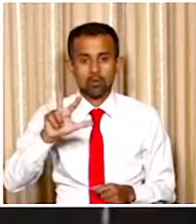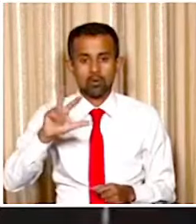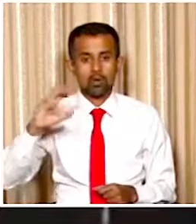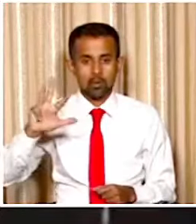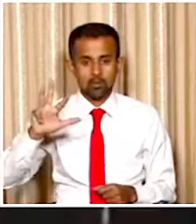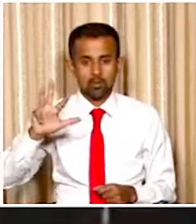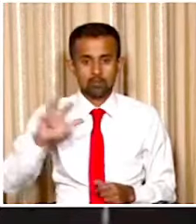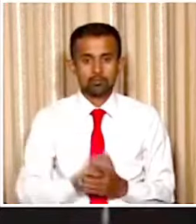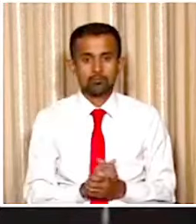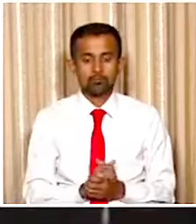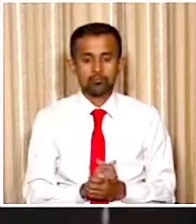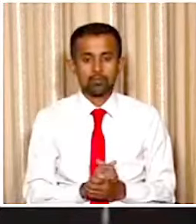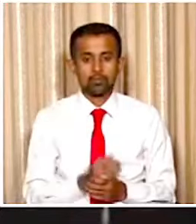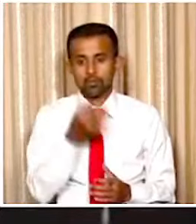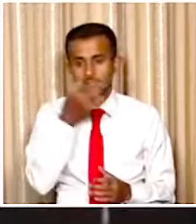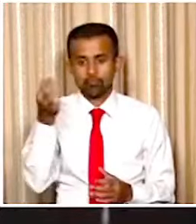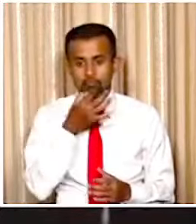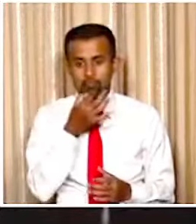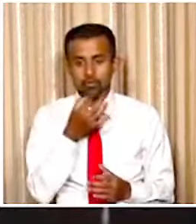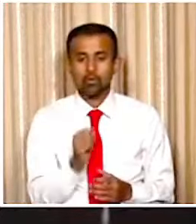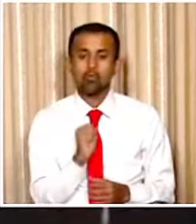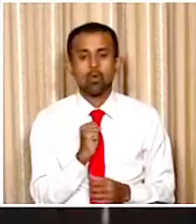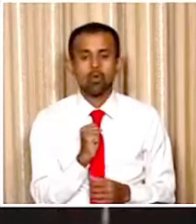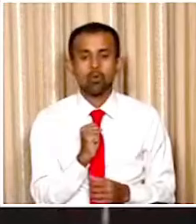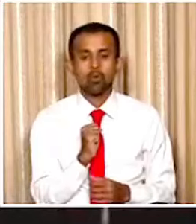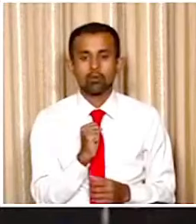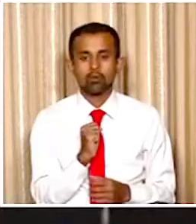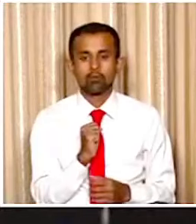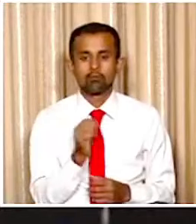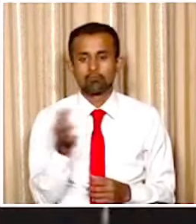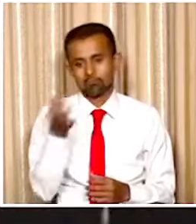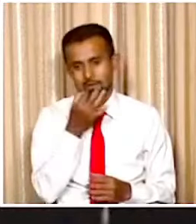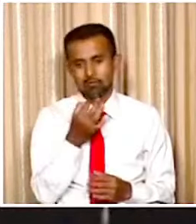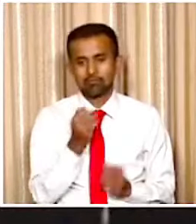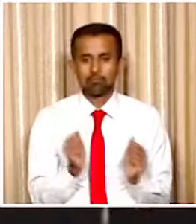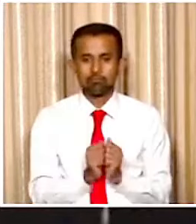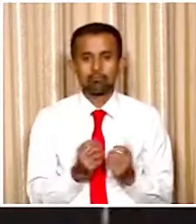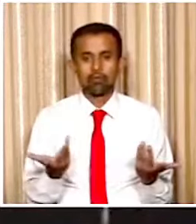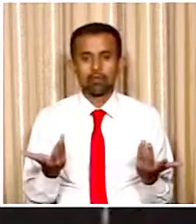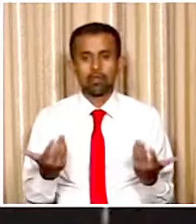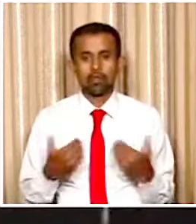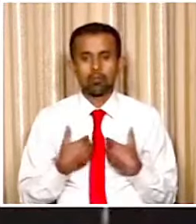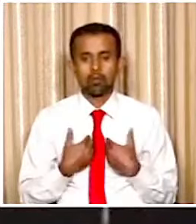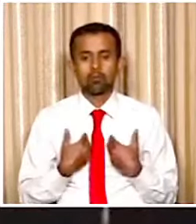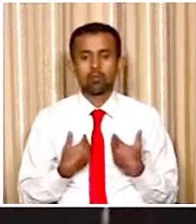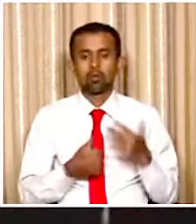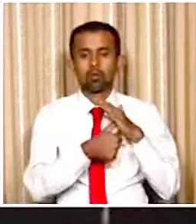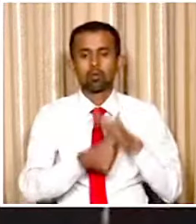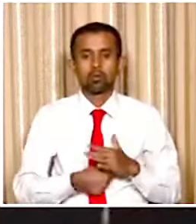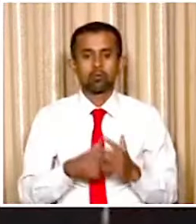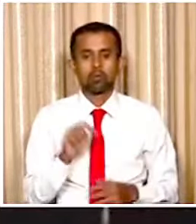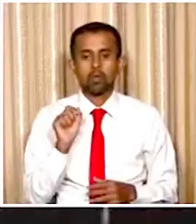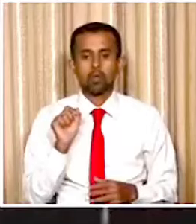94.89. දැන් මේ පැමිණිල්ලට වෙච්ච දේ මොකද්ද? වෙච්ච දෙයක් නැහැ. ඒතර මට වෙච්ච අසාධාරණේ කීර්ති